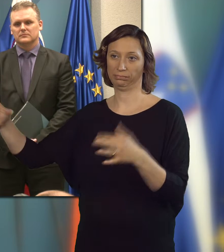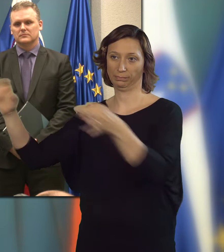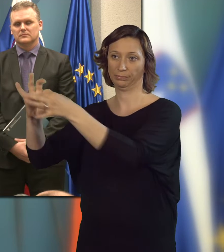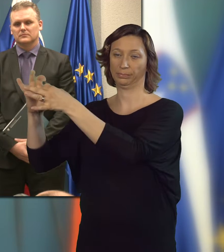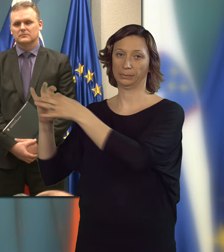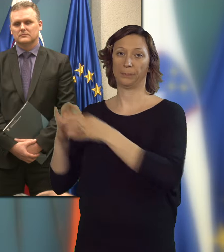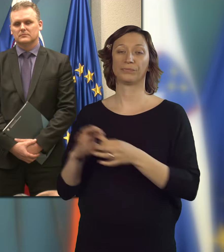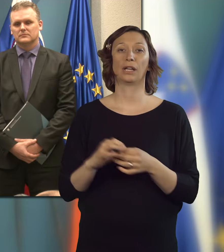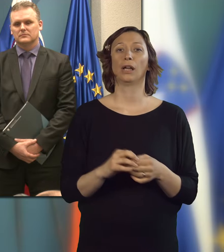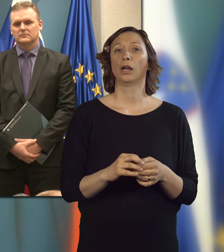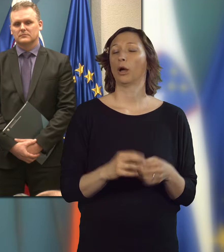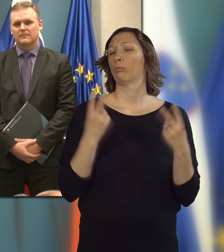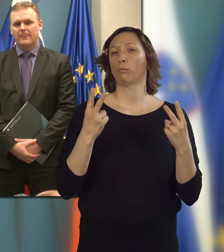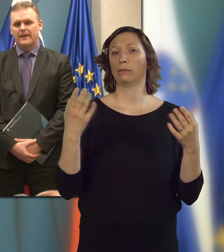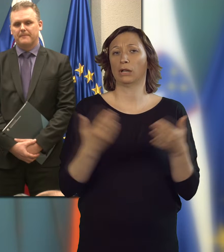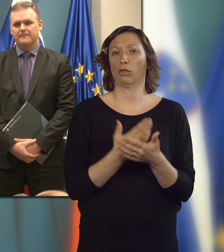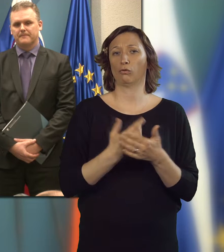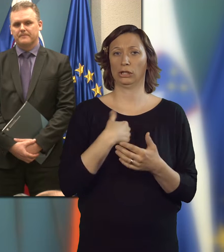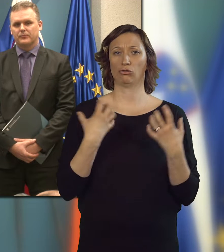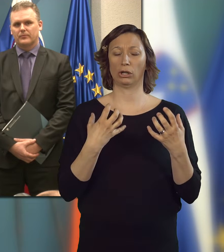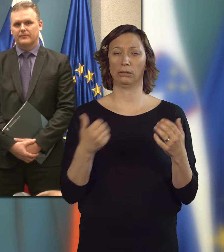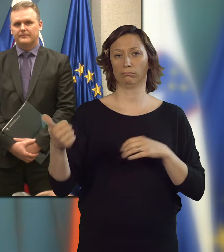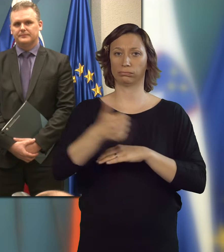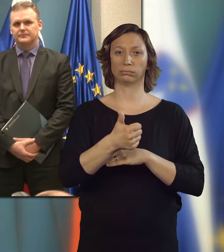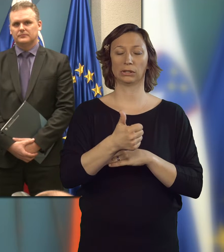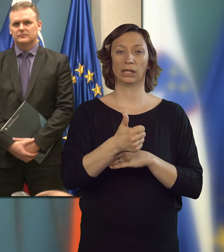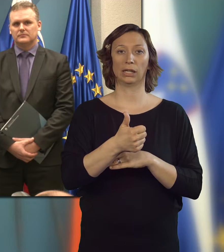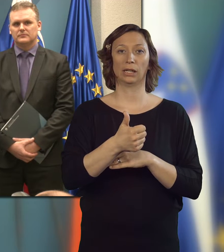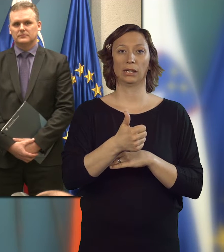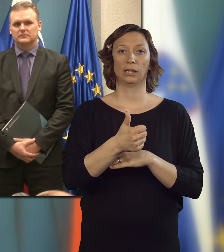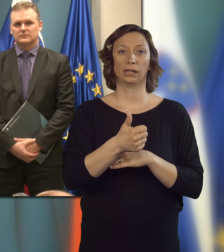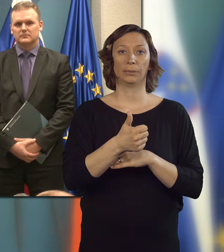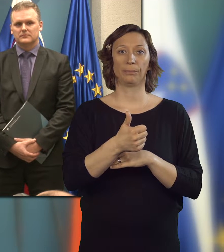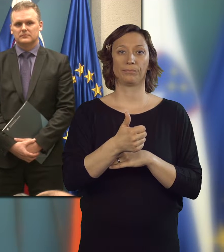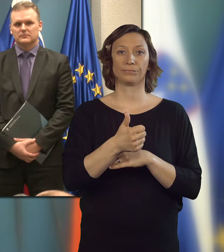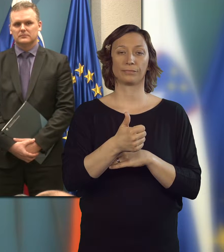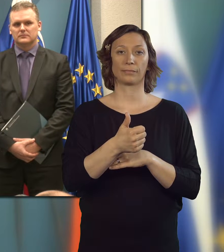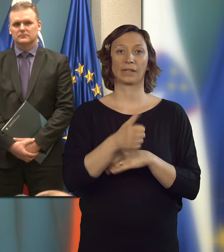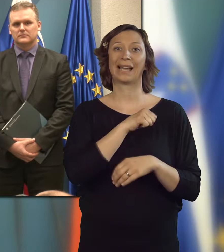naselja. Pomembna novost, ki jo želim izpostaviti, je, da